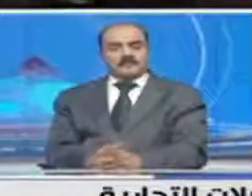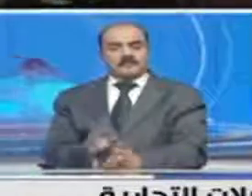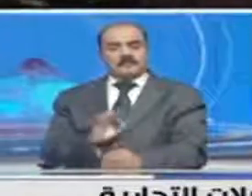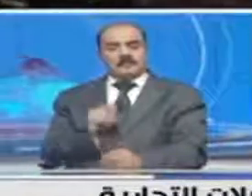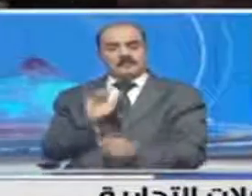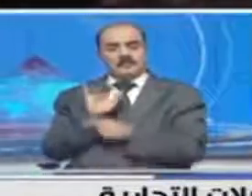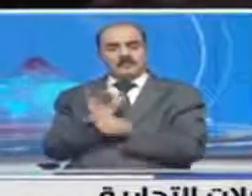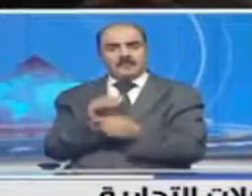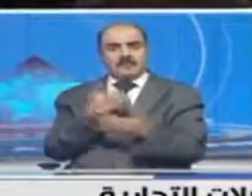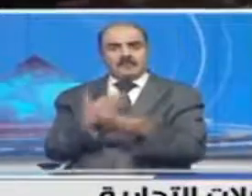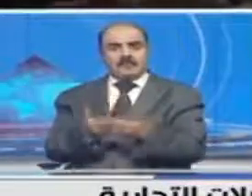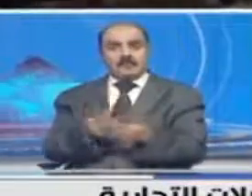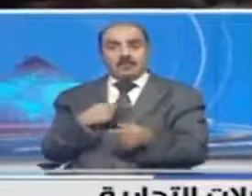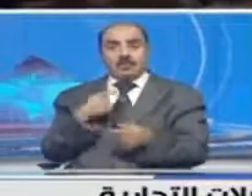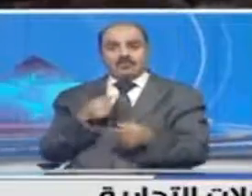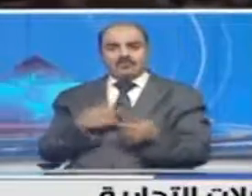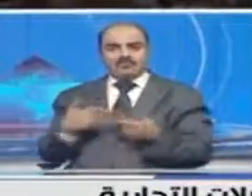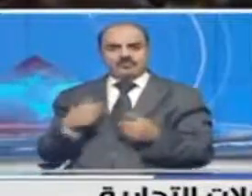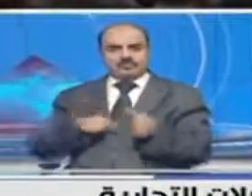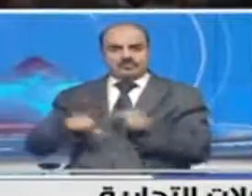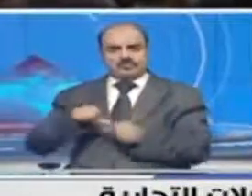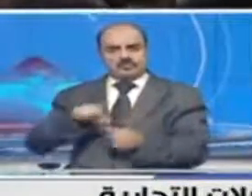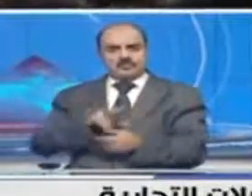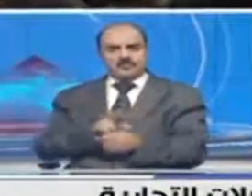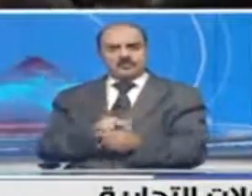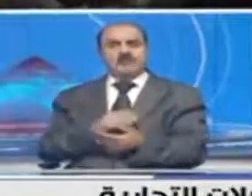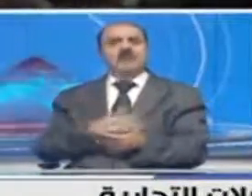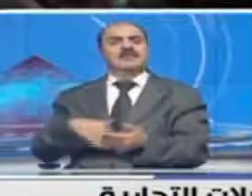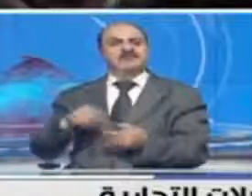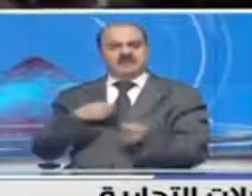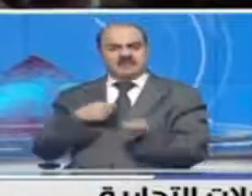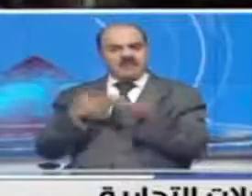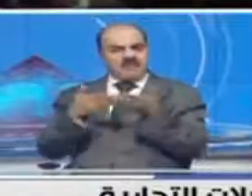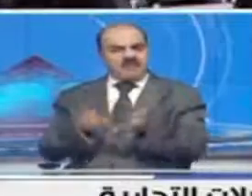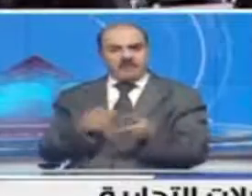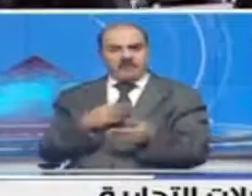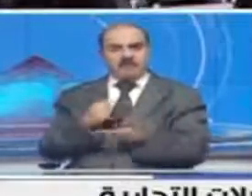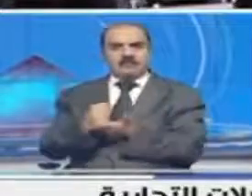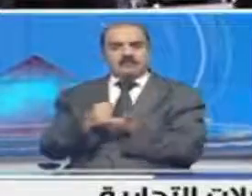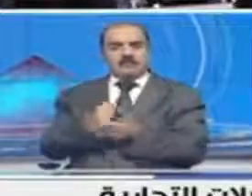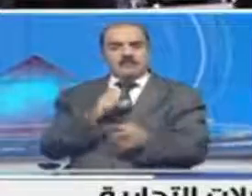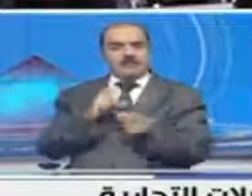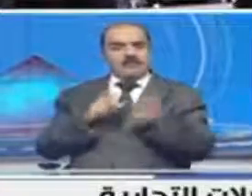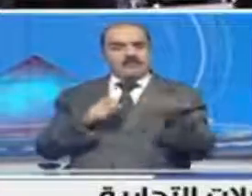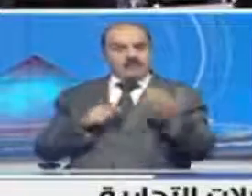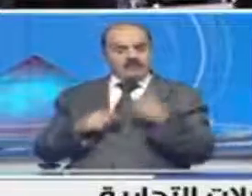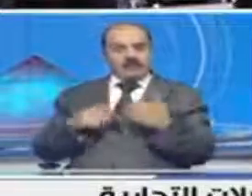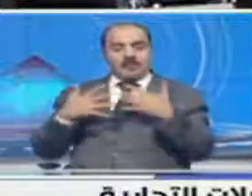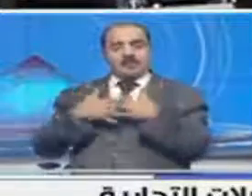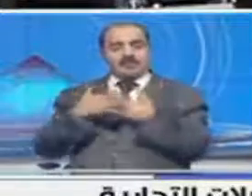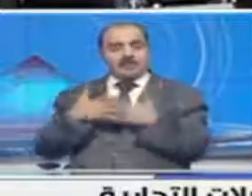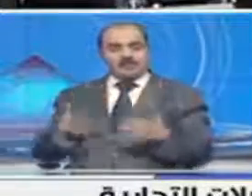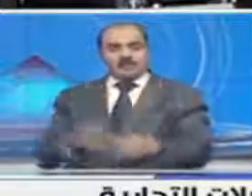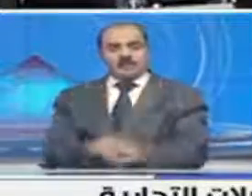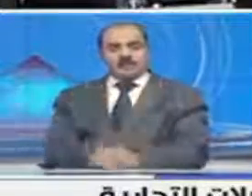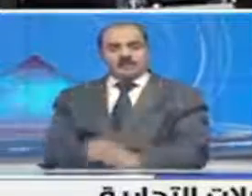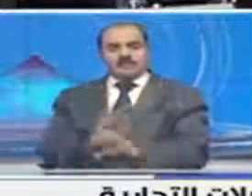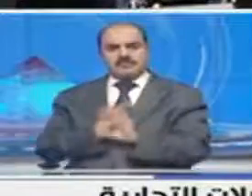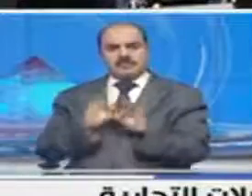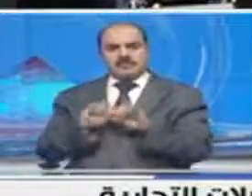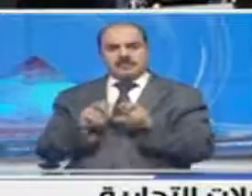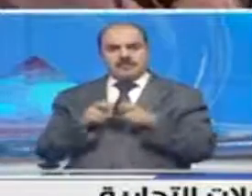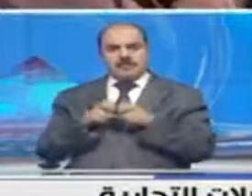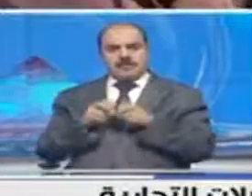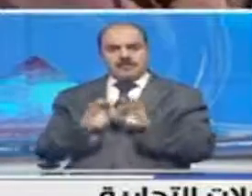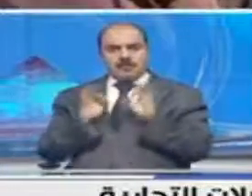برعاية وشراكة وزارة التموين والتجارة الداخلية وعدد من المؤسسات التمويلية والبنوك والشركات الاستثمارية، انطلق